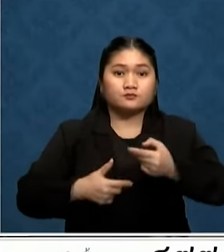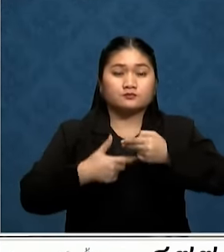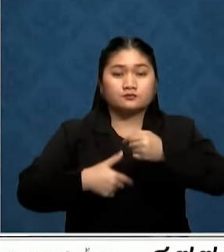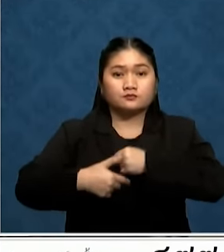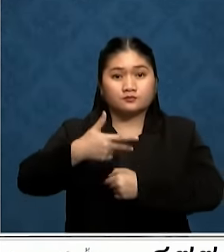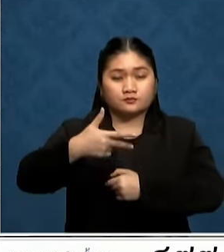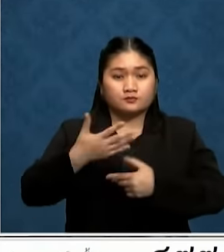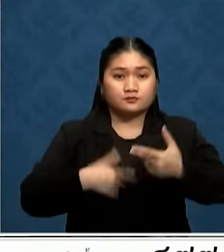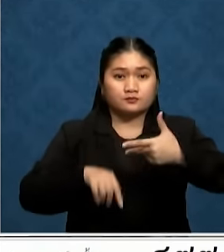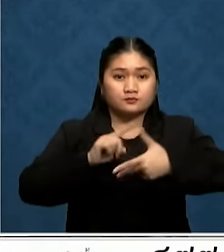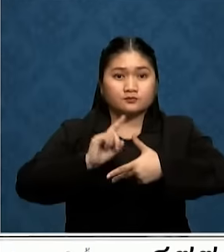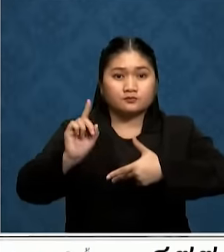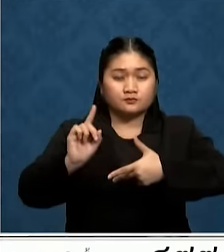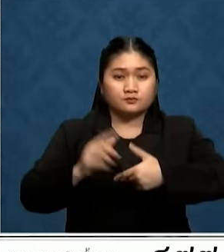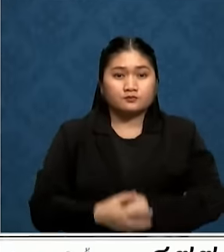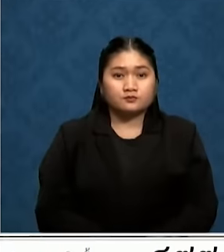1.